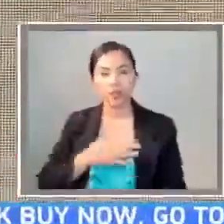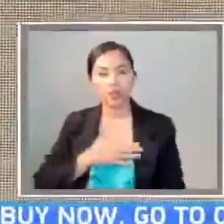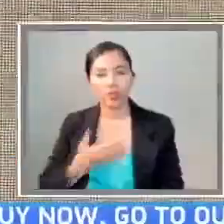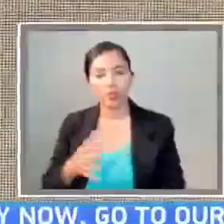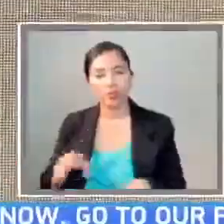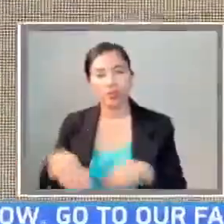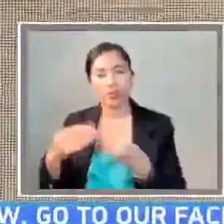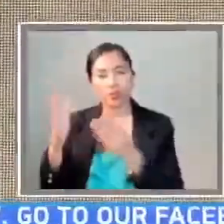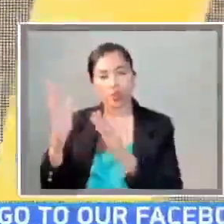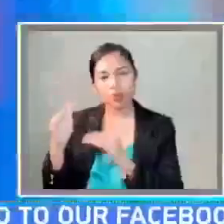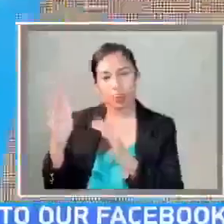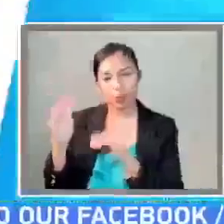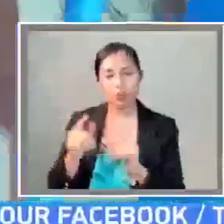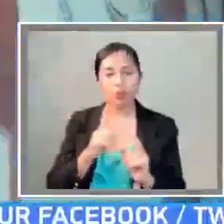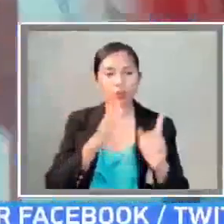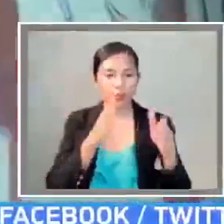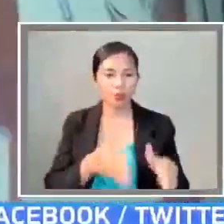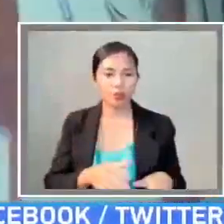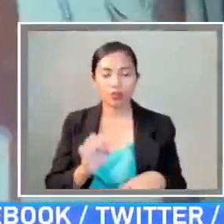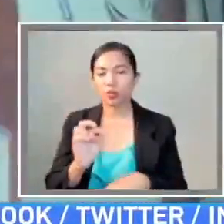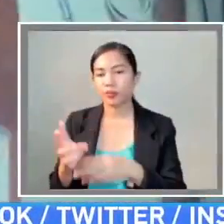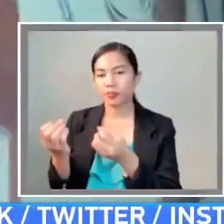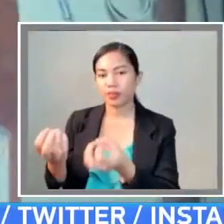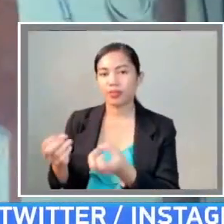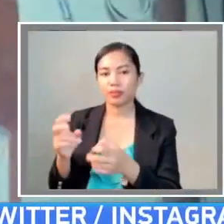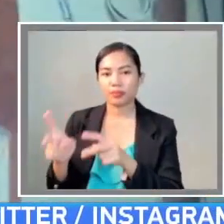person or many.